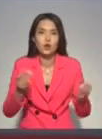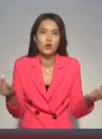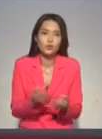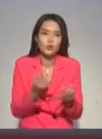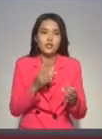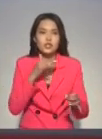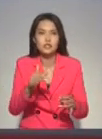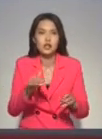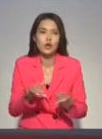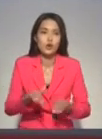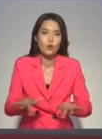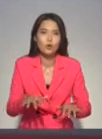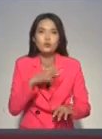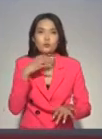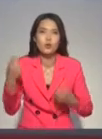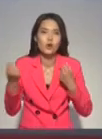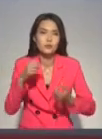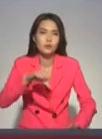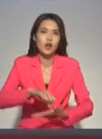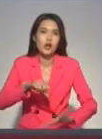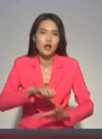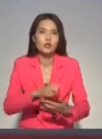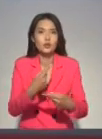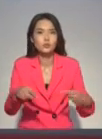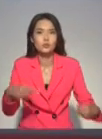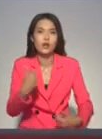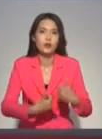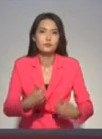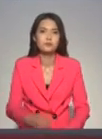ежегодно организуем множество спортивных соревнований и других конкурсов